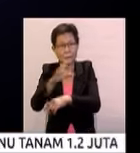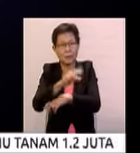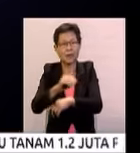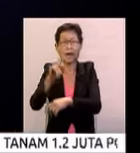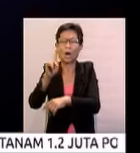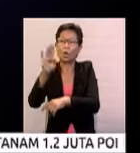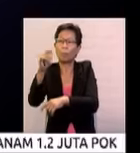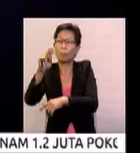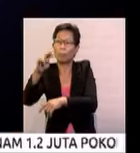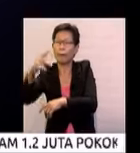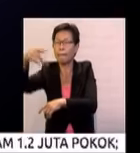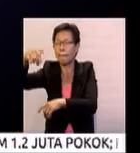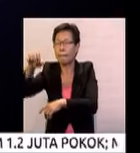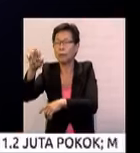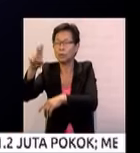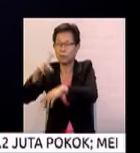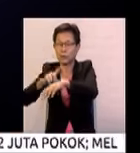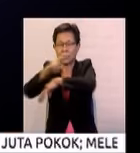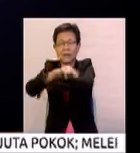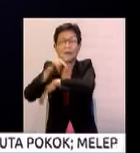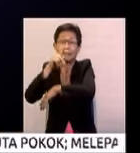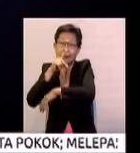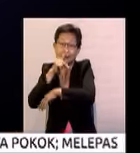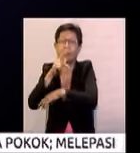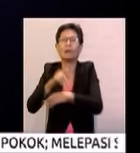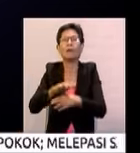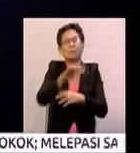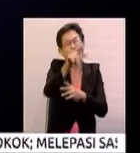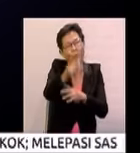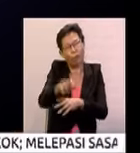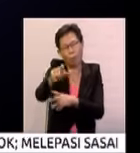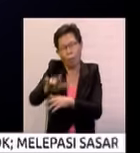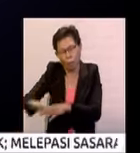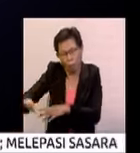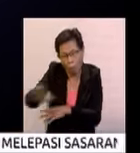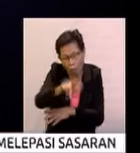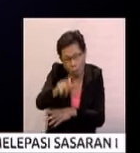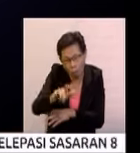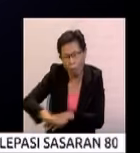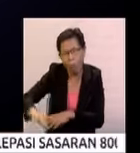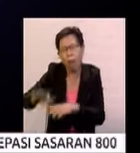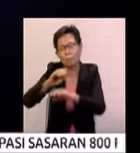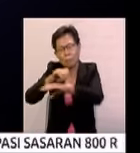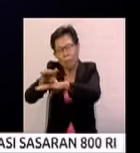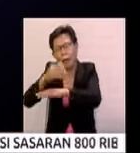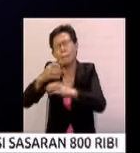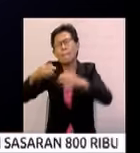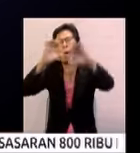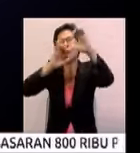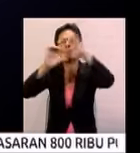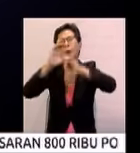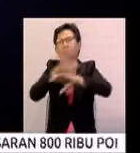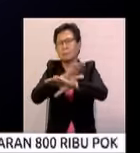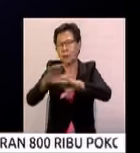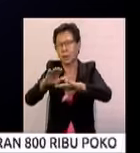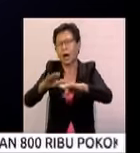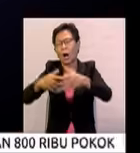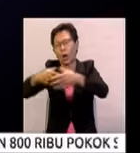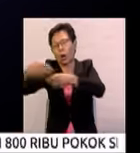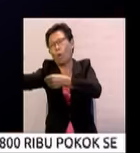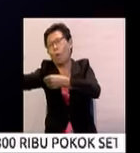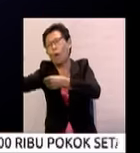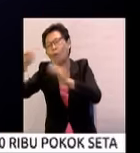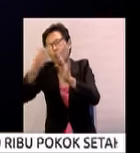juga Kubang Pasu di negeri Kedah. Justru orang ramai dinasihatkan supaya memperbanyakkan minum air dan tidak melakukan